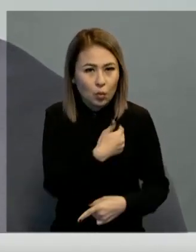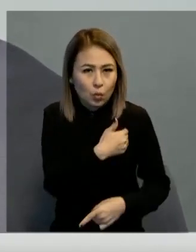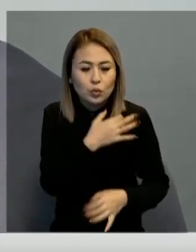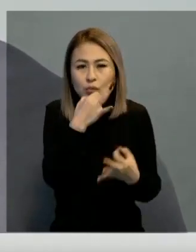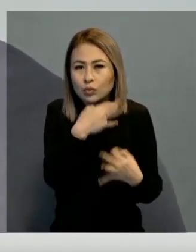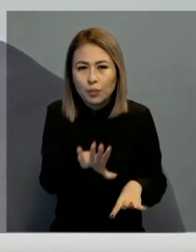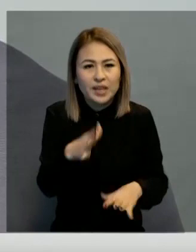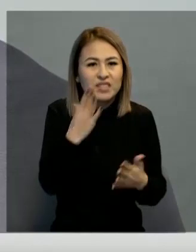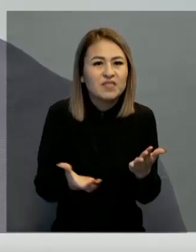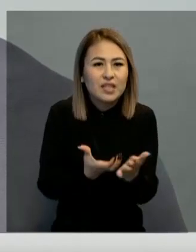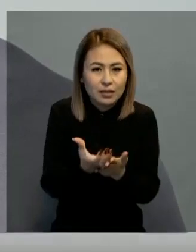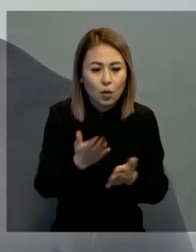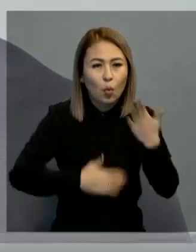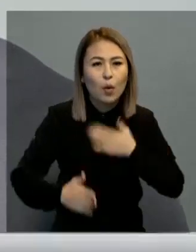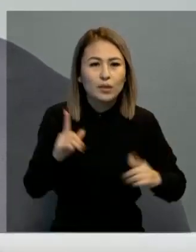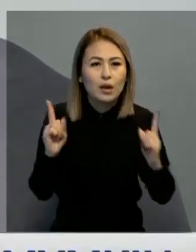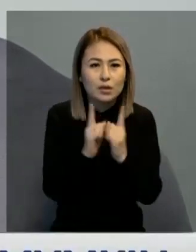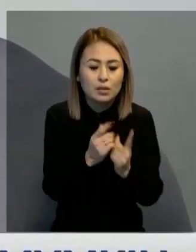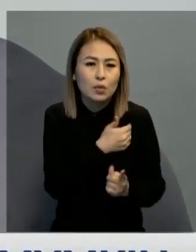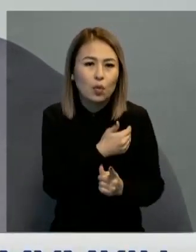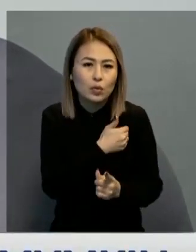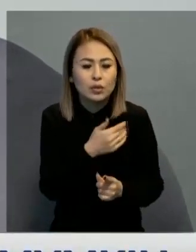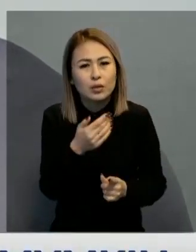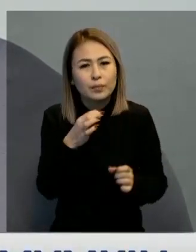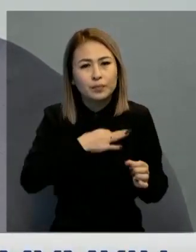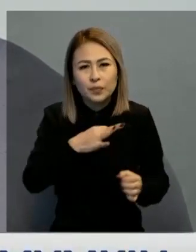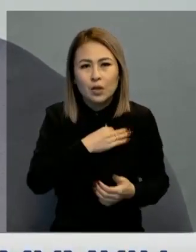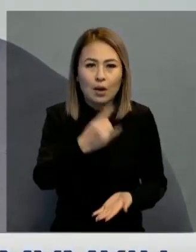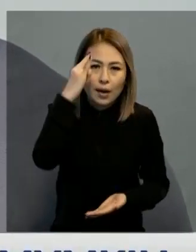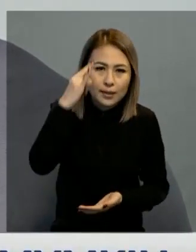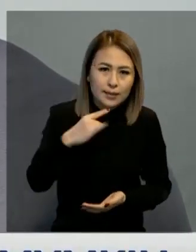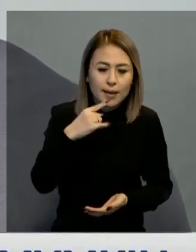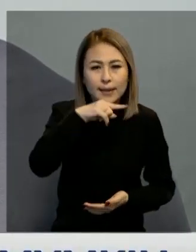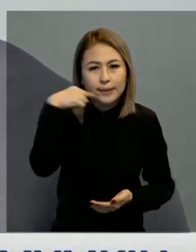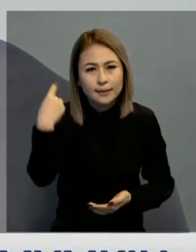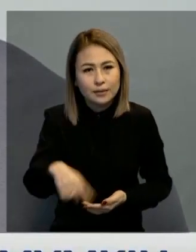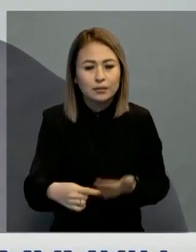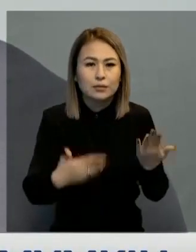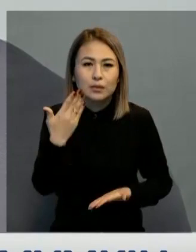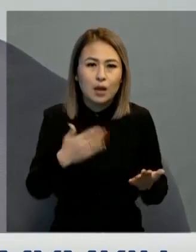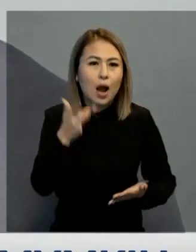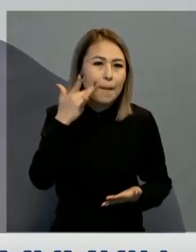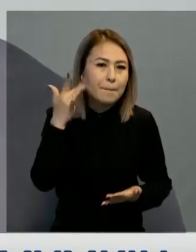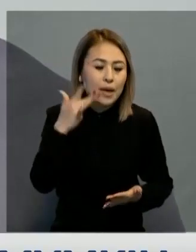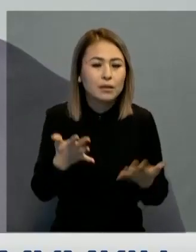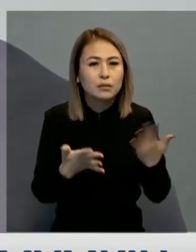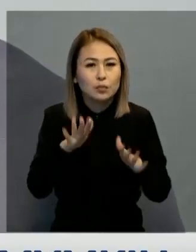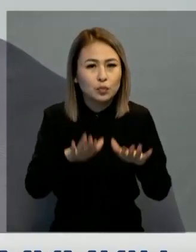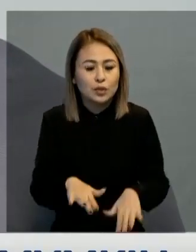Кез келген инвесторды қуана қарсы алуға әзірміз. Мейлі ол қазақстандық, ресейлік, не америкалық